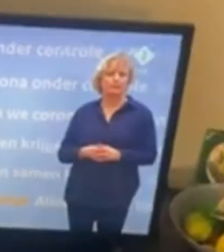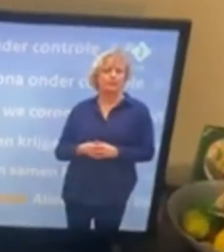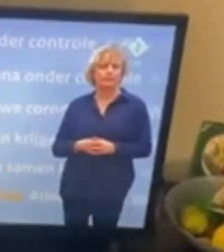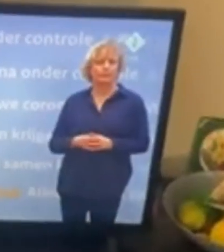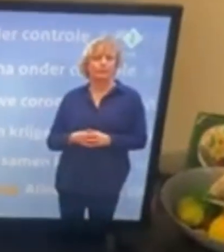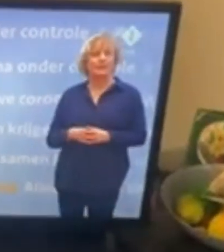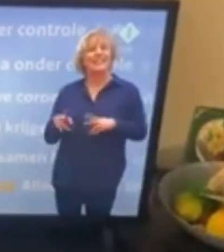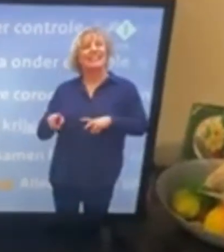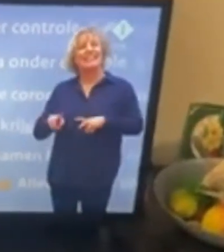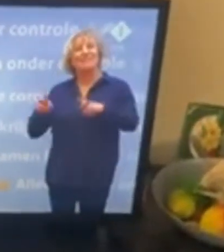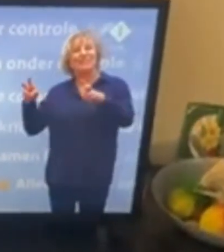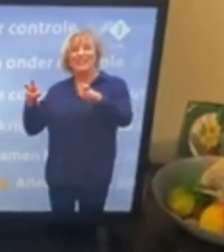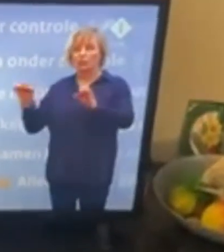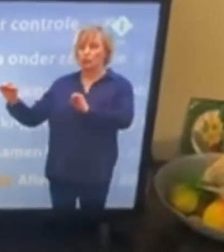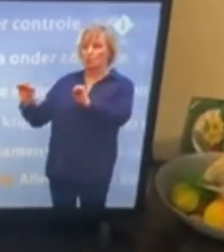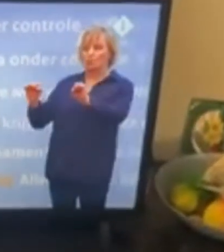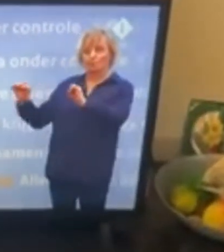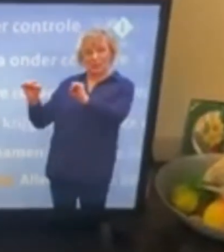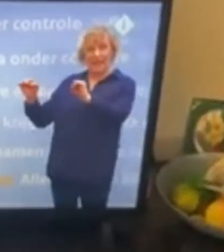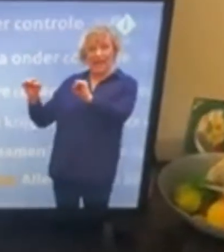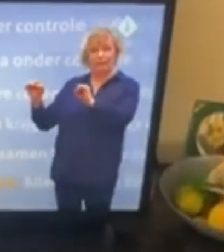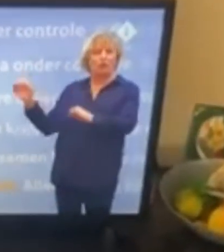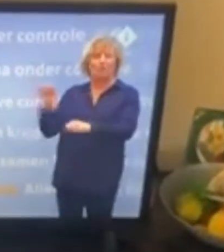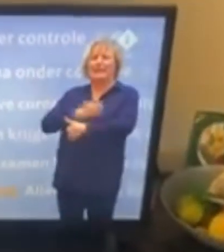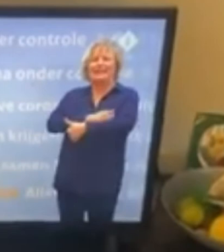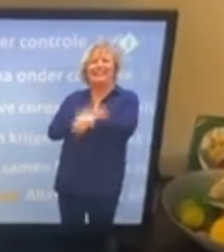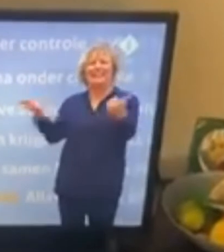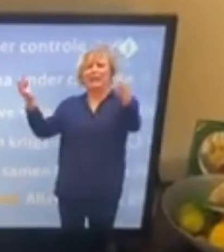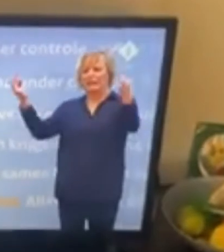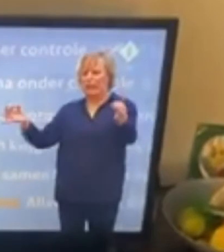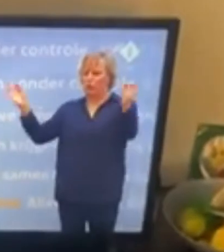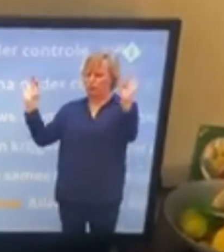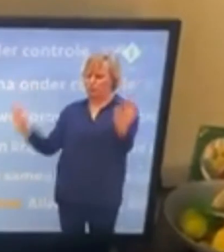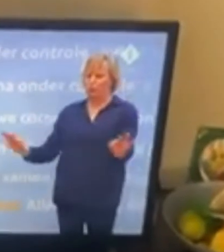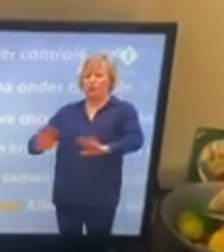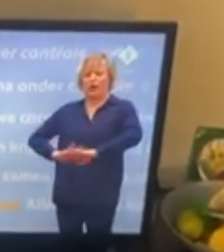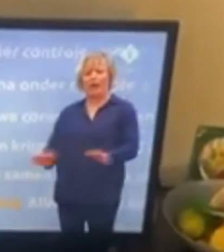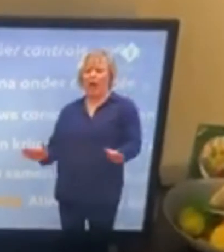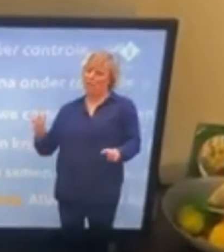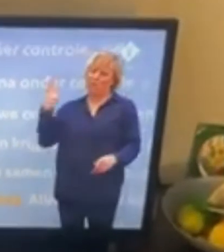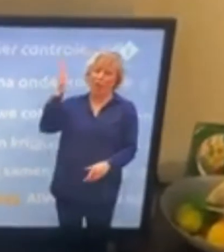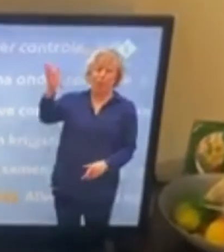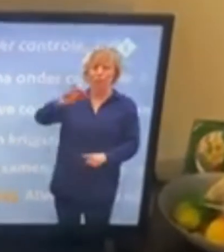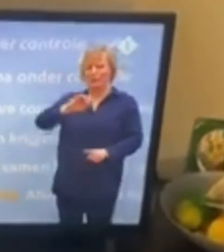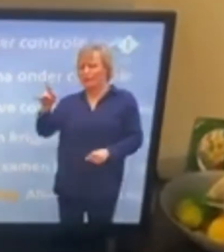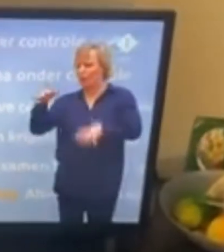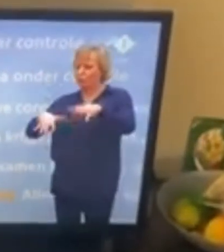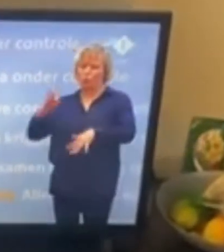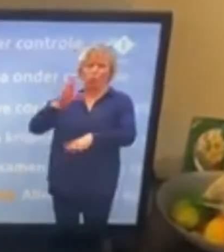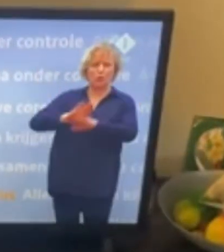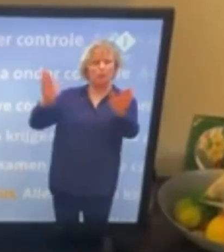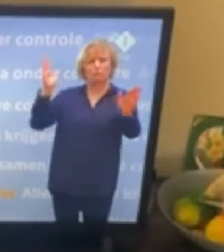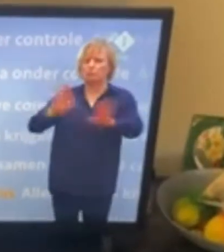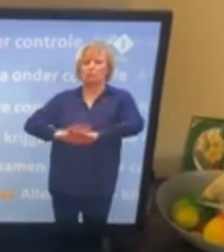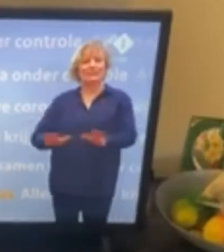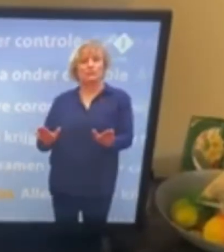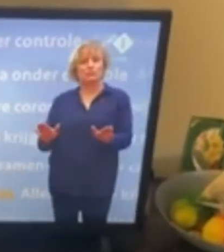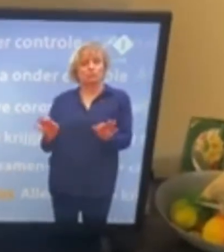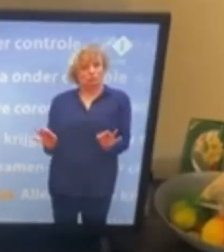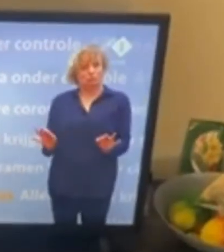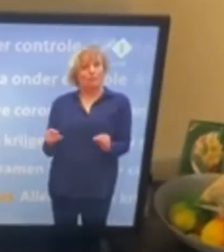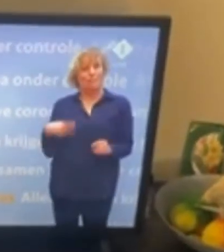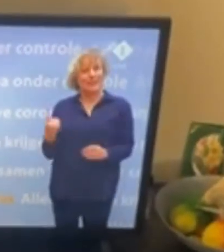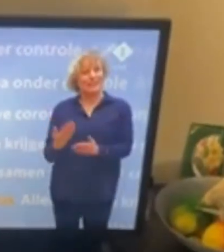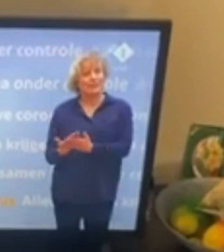wil je het virus bestrijden, dan zou je moeten zeggen, iedereen blijft thuis. Punt. Je ontvangt niemand meer, je komt de deur niet meer uit, je gaat niet meer naar kantoor. Dat is de meest effectieve bestrijding